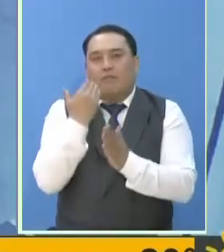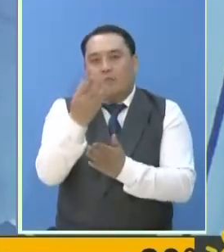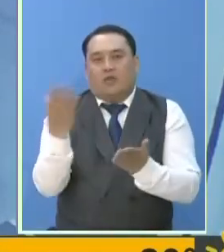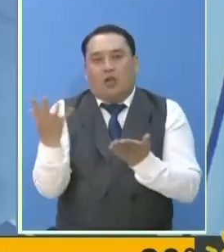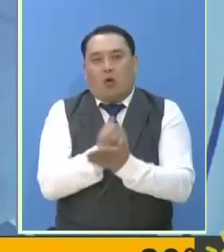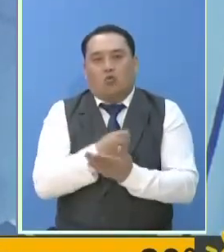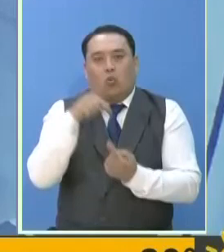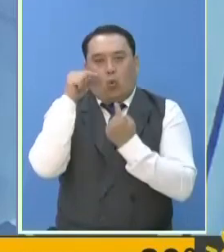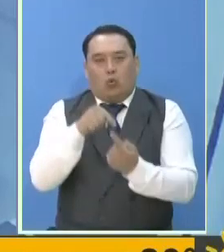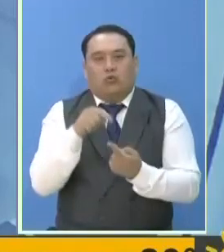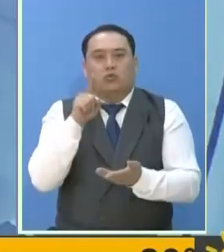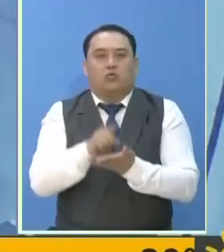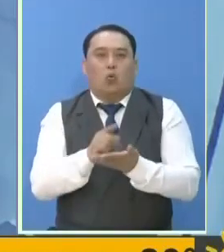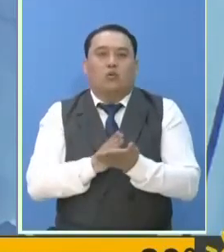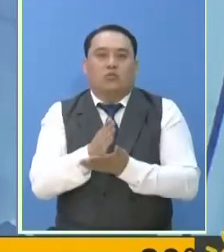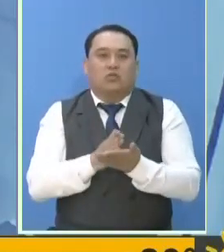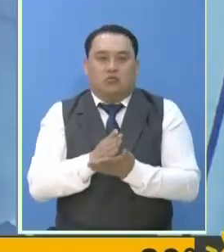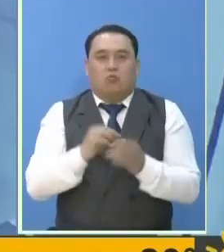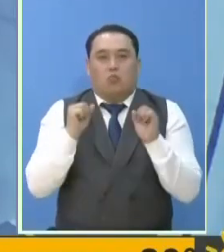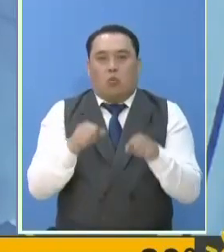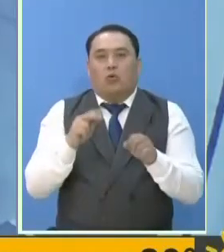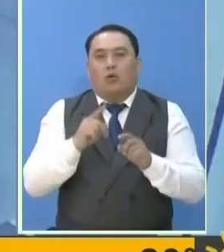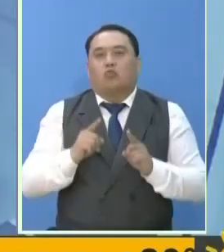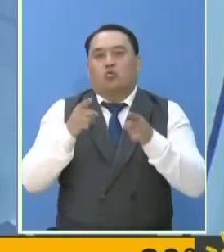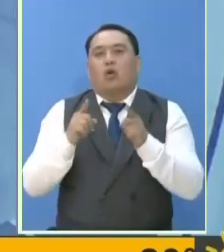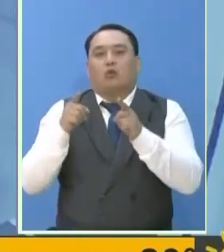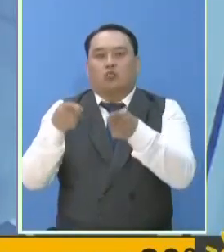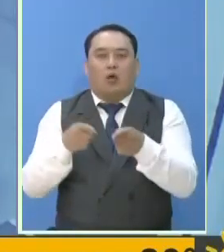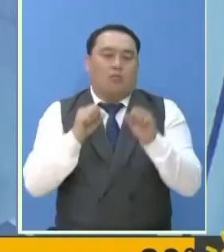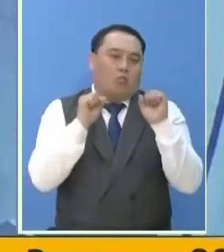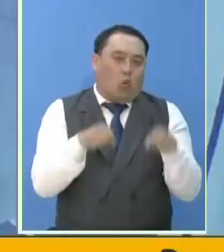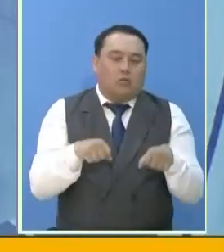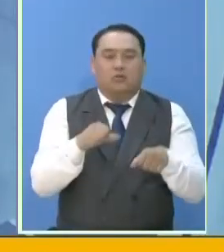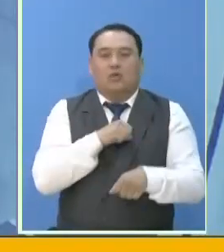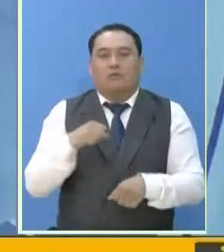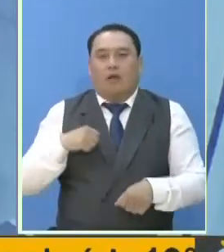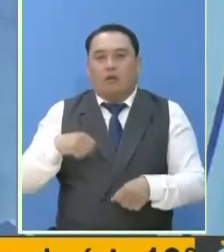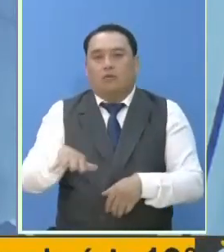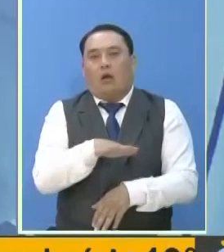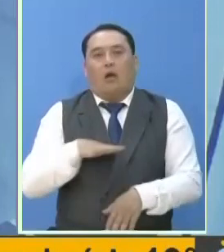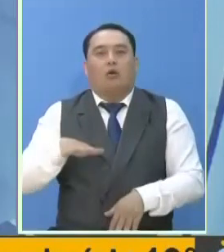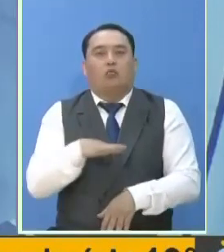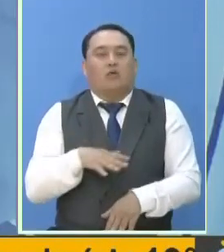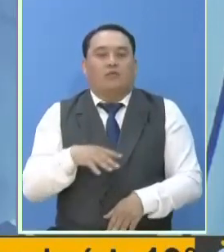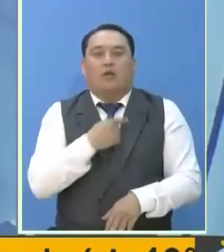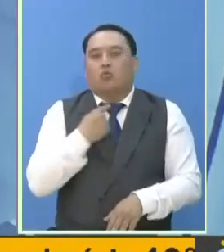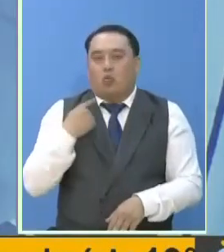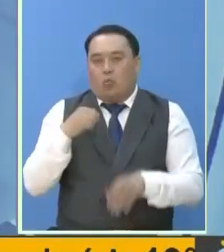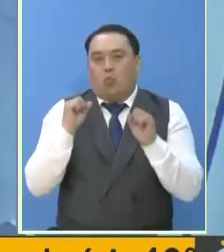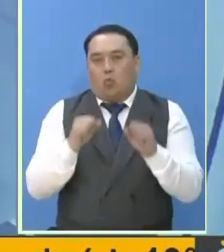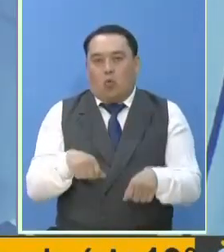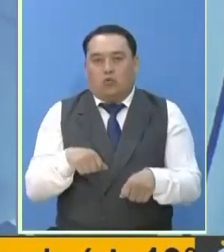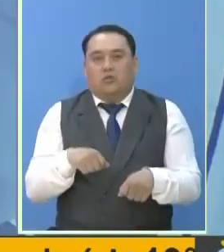находит подходящие вам должности и выдает, что вы можете претендовать туда, туда, туда. И вне зависимости от территории она, вы, сидя в Талдыкургане, можете